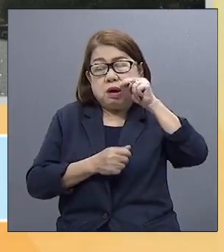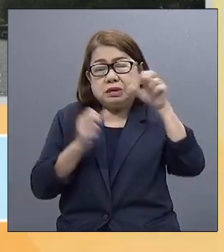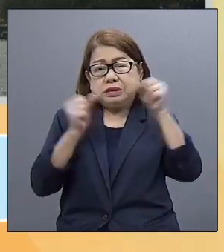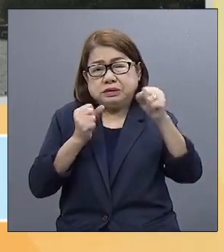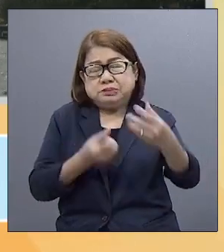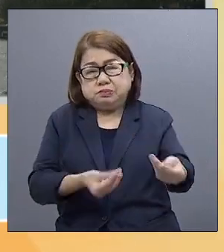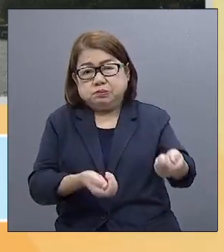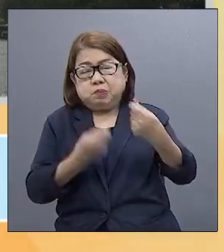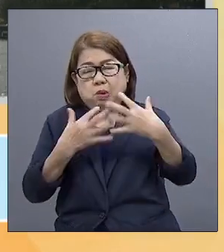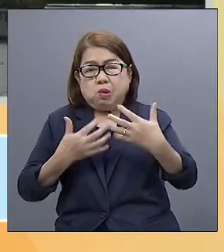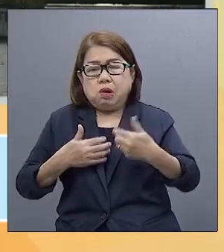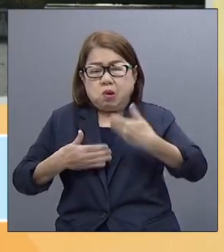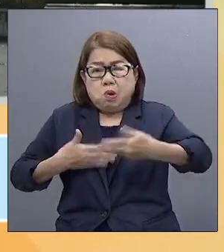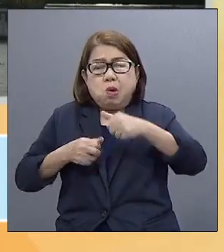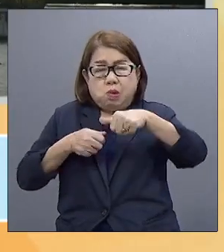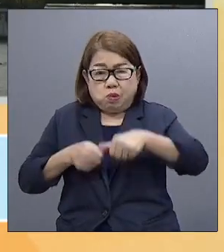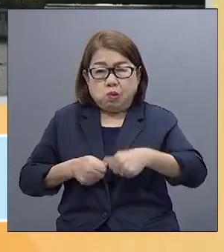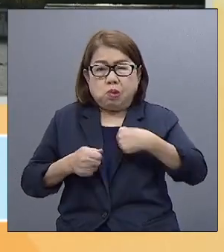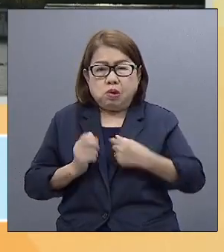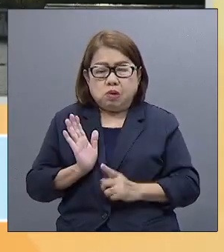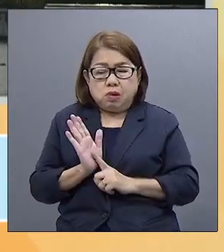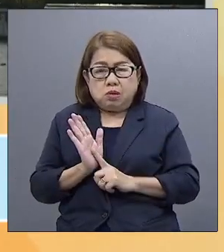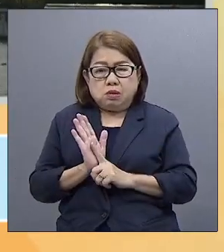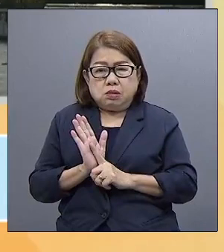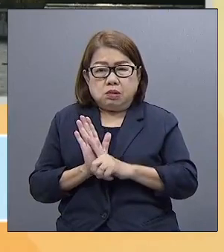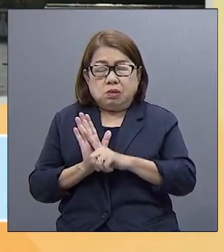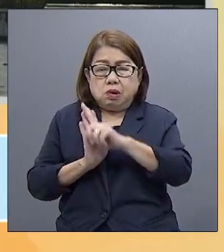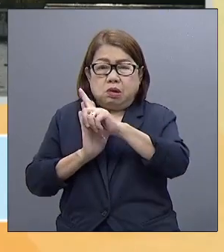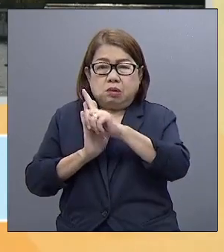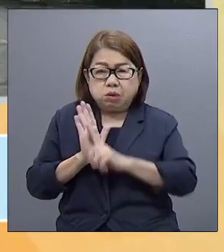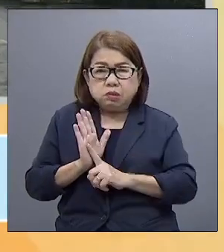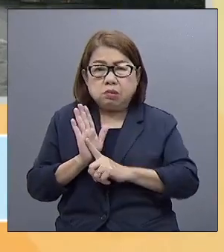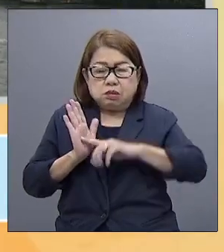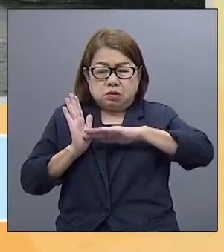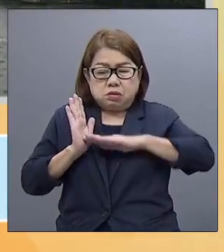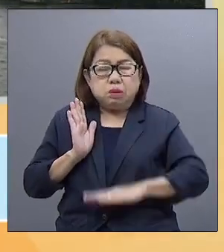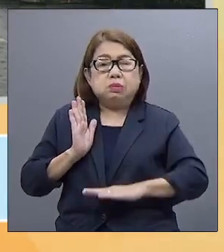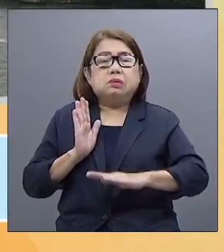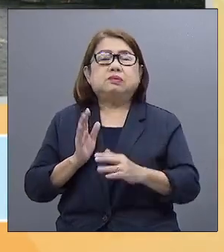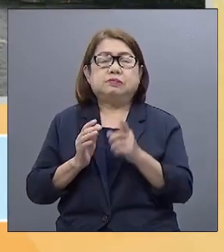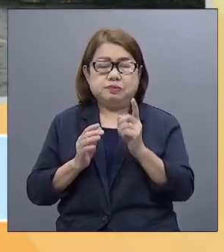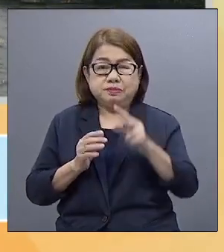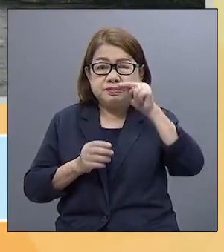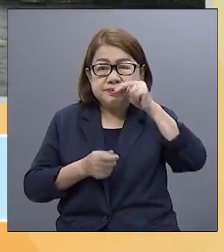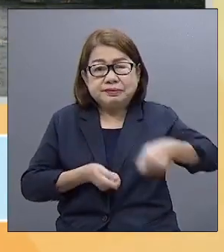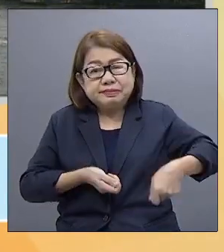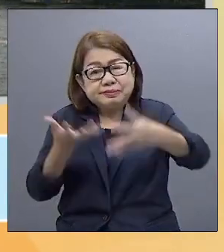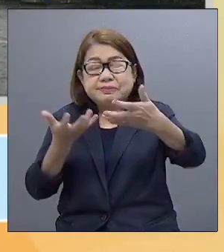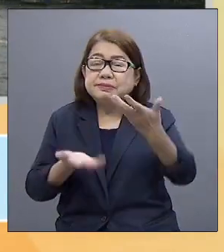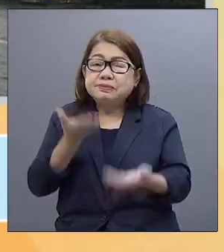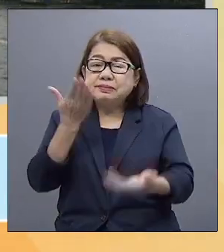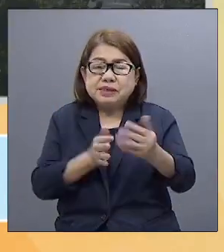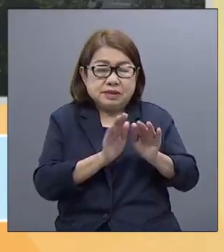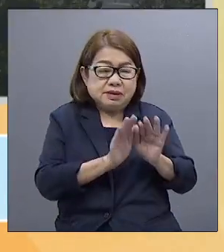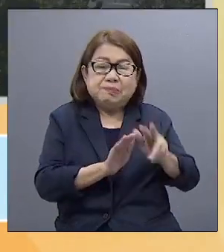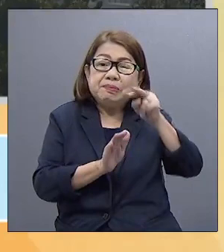ผิดปกติไปหรือว่าอาจจะทำให้ภูมิเนี่ยครับมันอ่อนแอลงก็ได้ในช่วงนั้นเพราะฉะนั้นการสาดด้วยน้ำเย็นหรือแม้แต่น้ำแข็งเนี่ยมันต้องเรียก